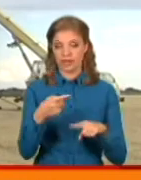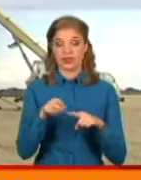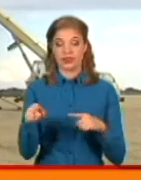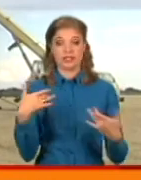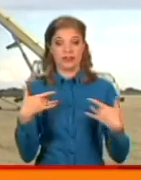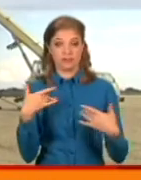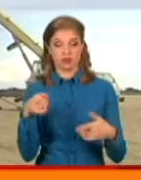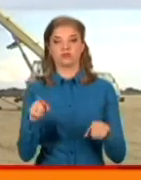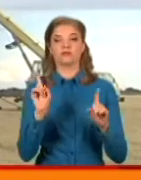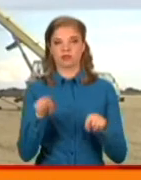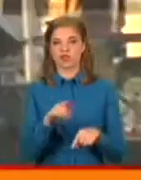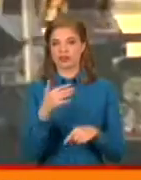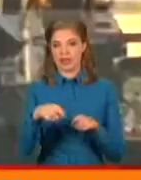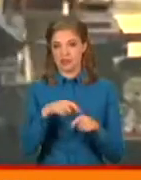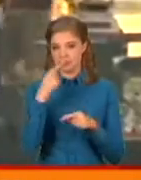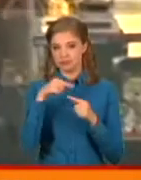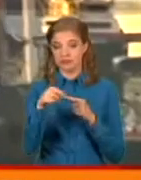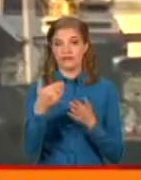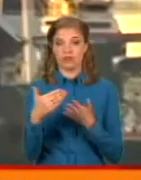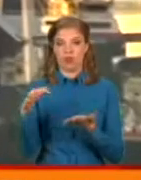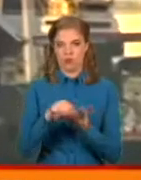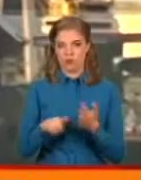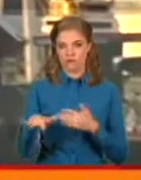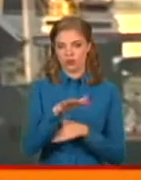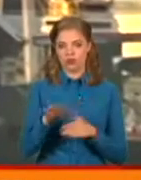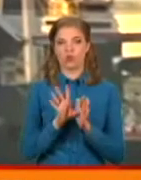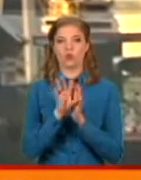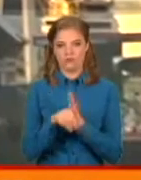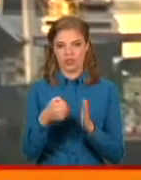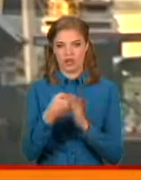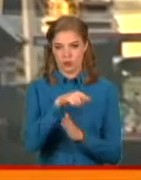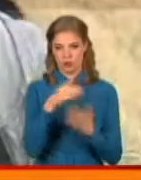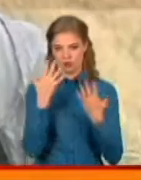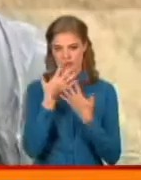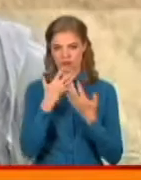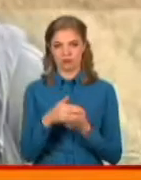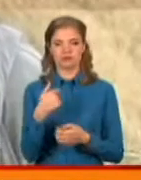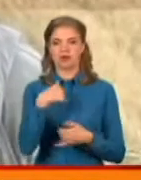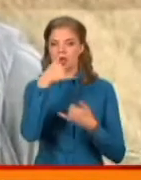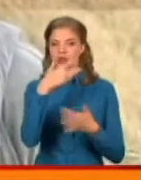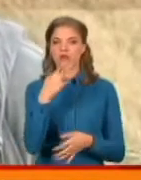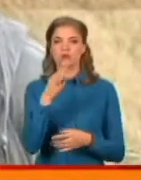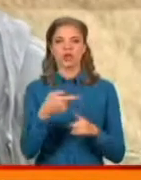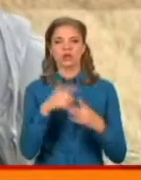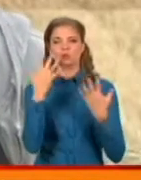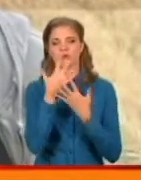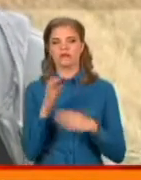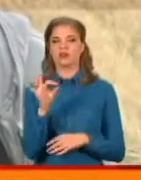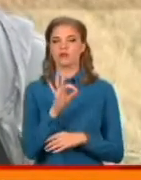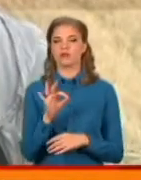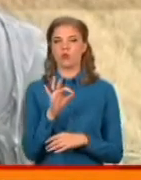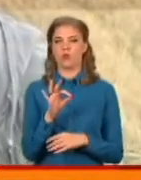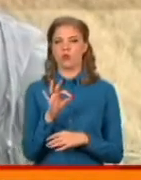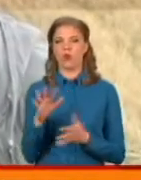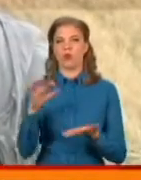виступ «Бумбоксу» тут, за кілька метрів від окупованої території, увійде до цієї стрічки. Я не можу сказати, що це фільм